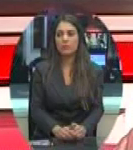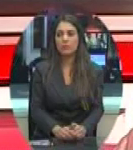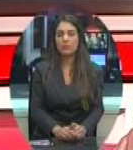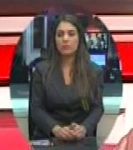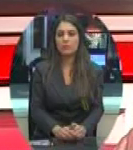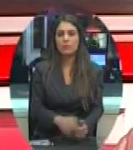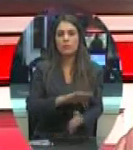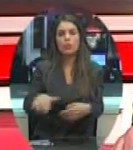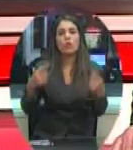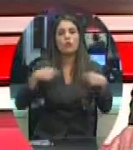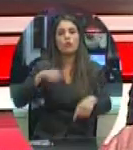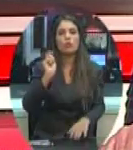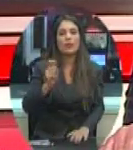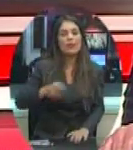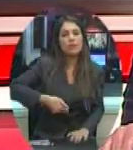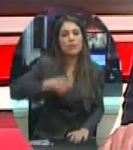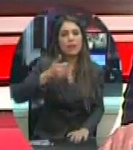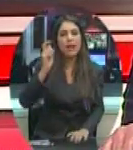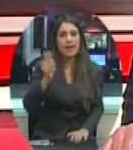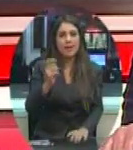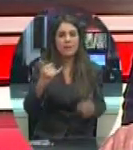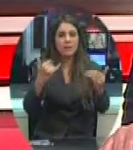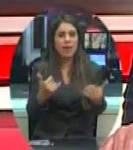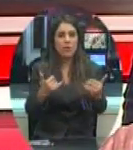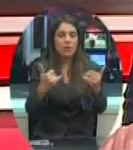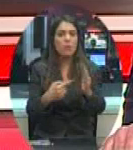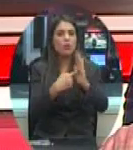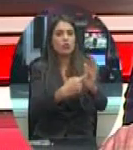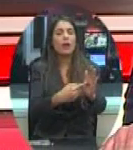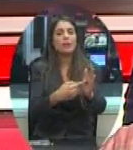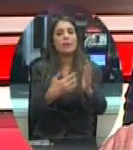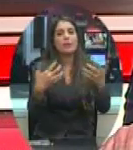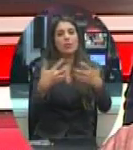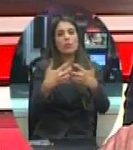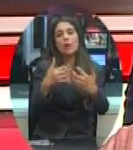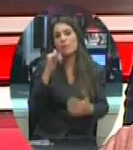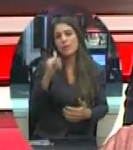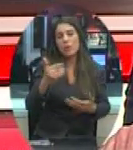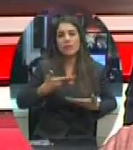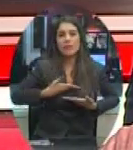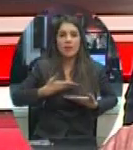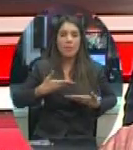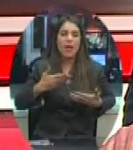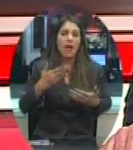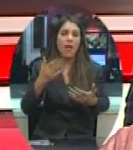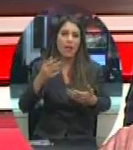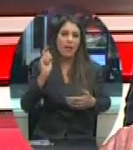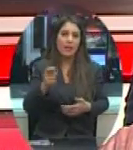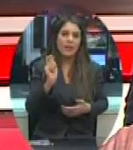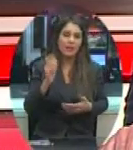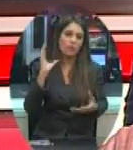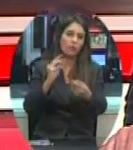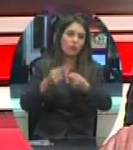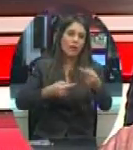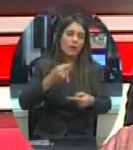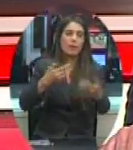יושב ראש הכנסת ומנכ״ל הכנסת השתתפו היום בהשקת תצוגת המתנות שקיבלה הכנסת לאורך השנים, תערוכת צילומי צלם הכנסת יצחק הררי